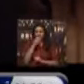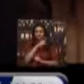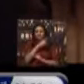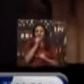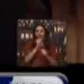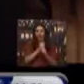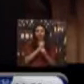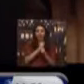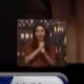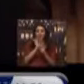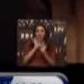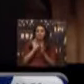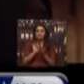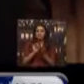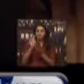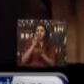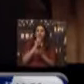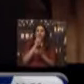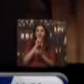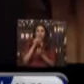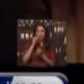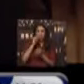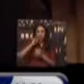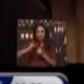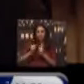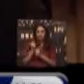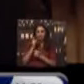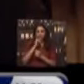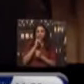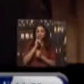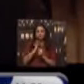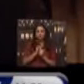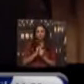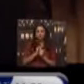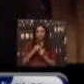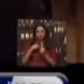لي اعملي اي حاجه انت عايزاها عشان تطفشي.